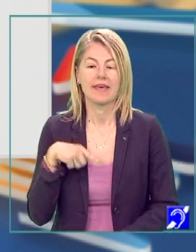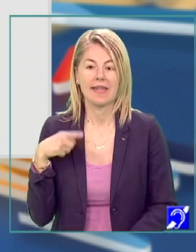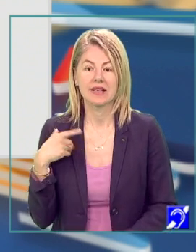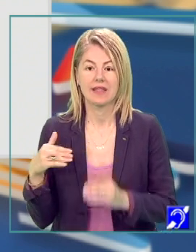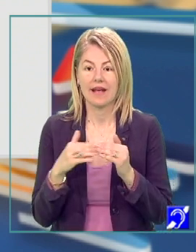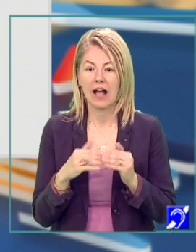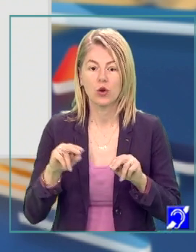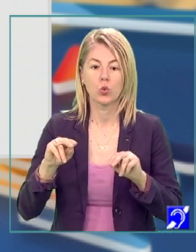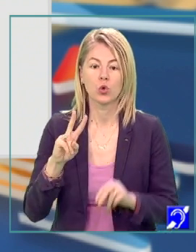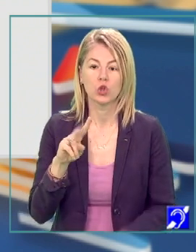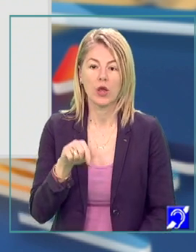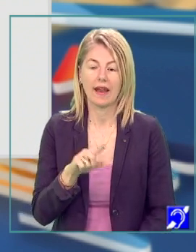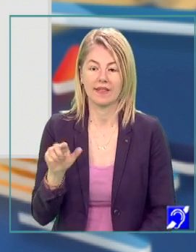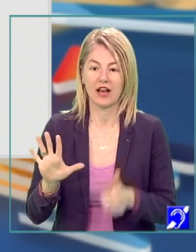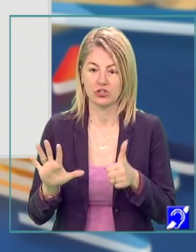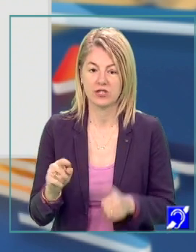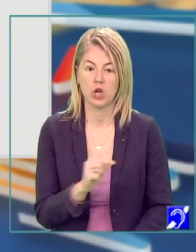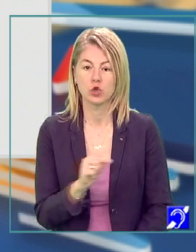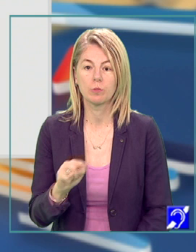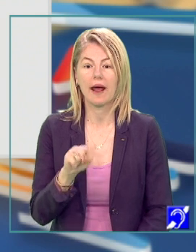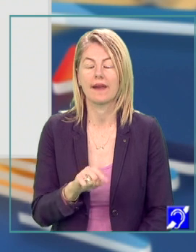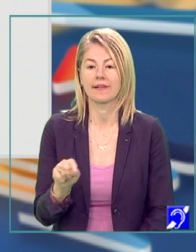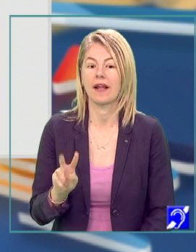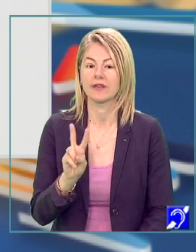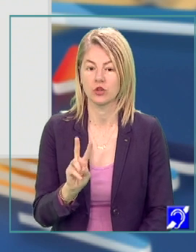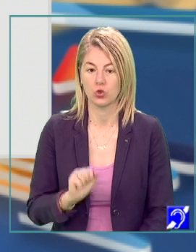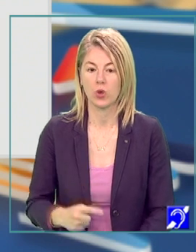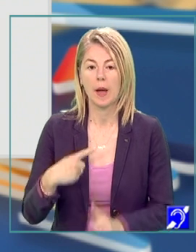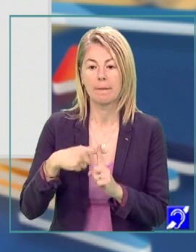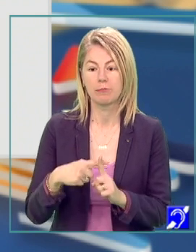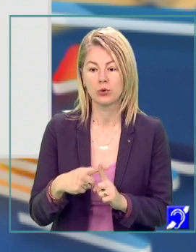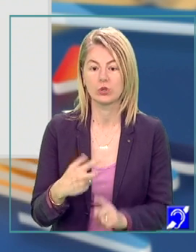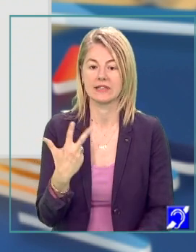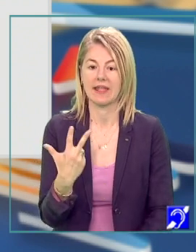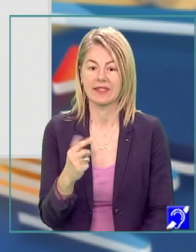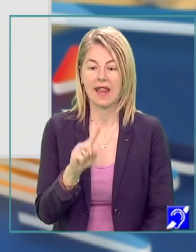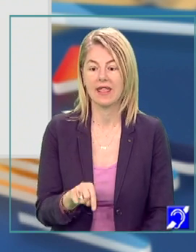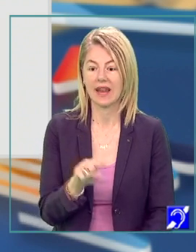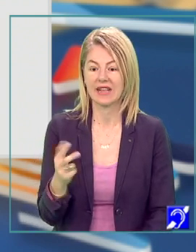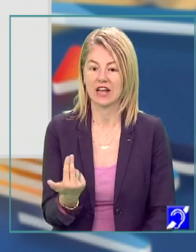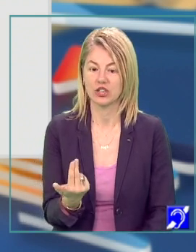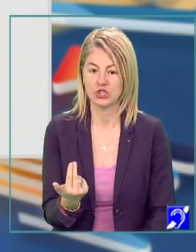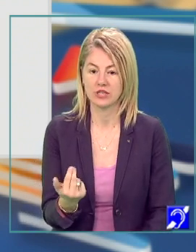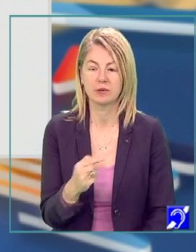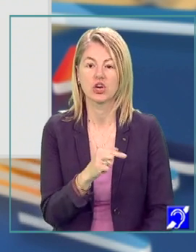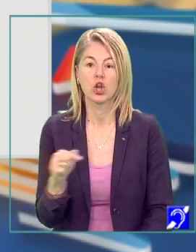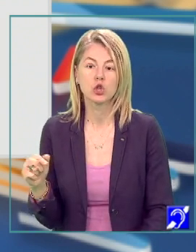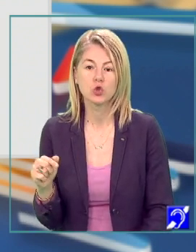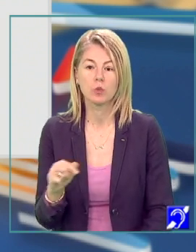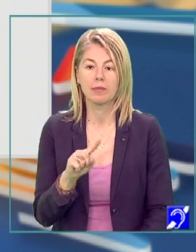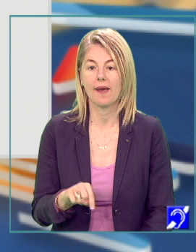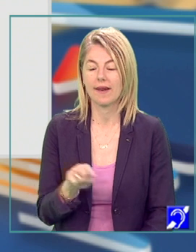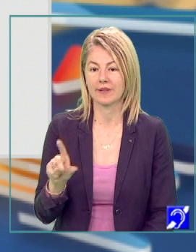cu 2 radical din 6 supra radical din 2 plus 3 radical din